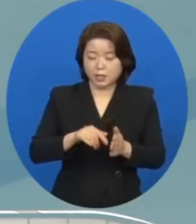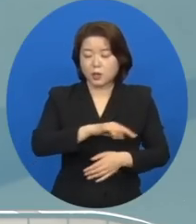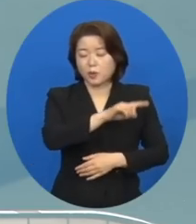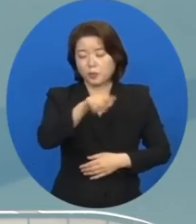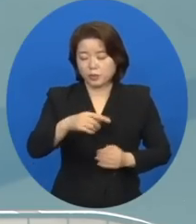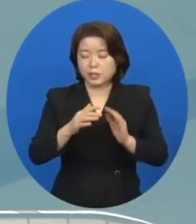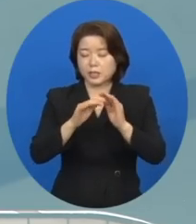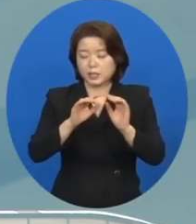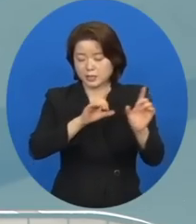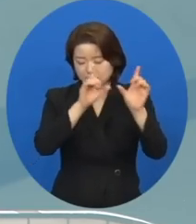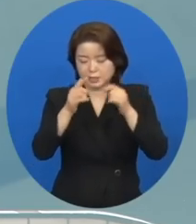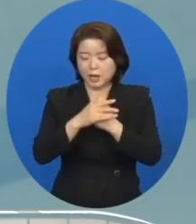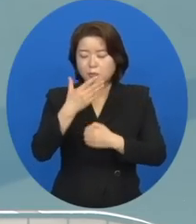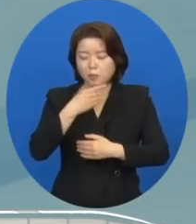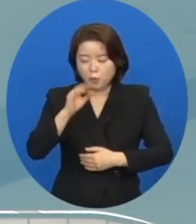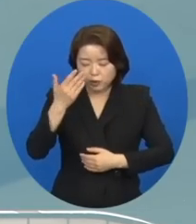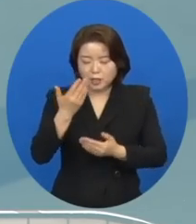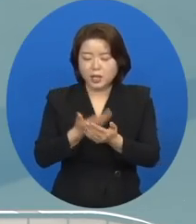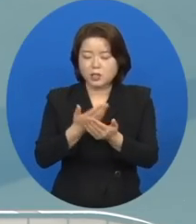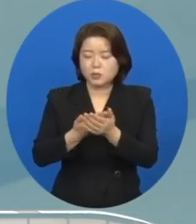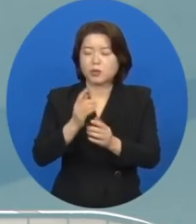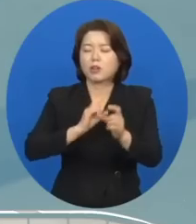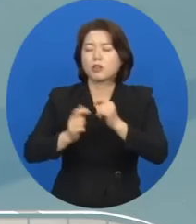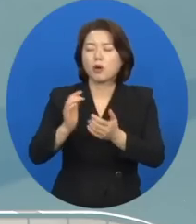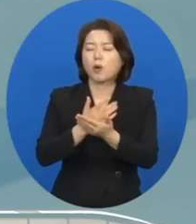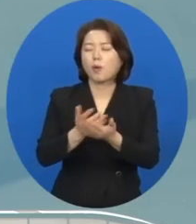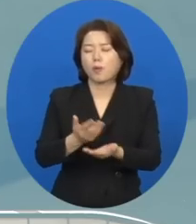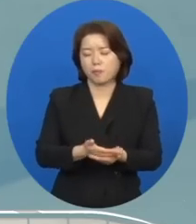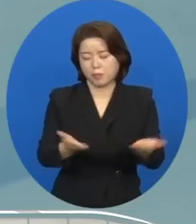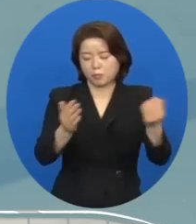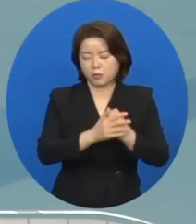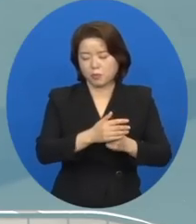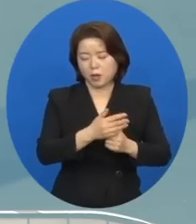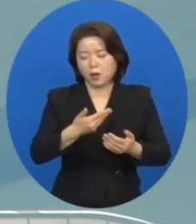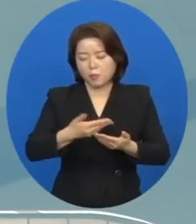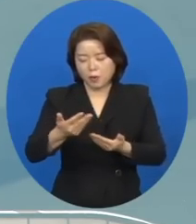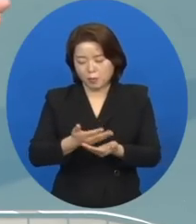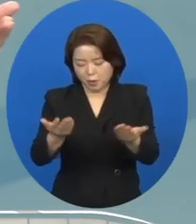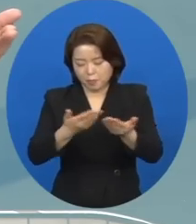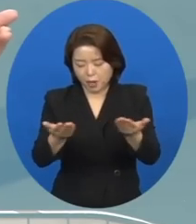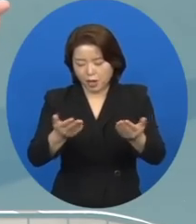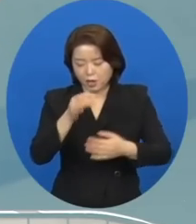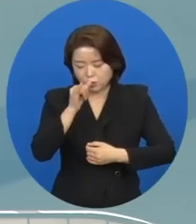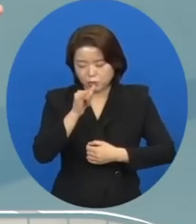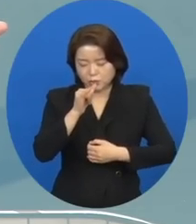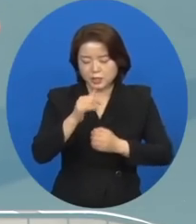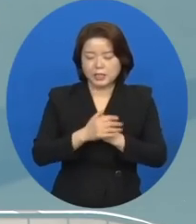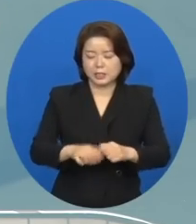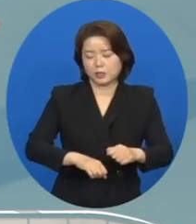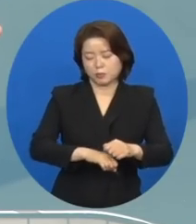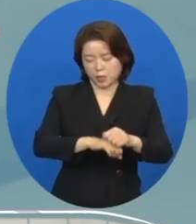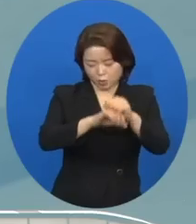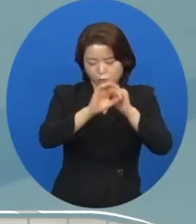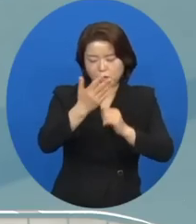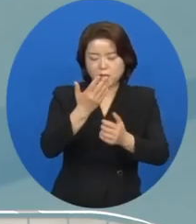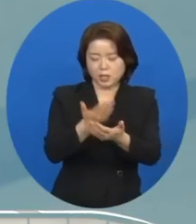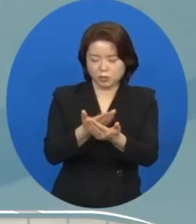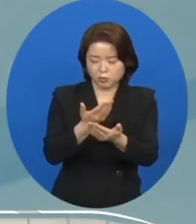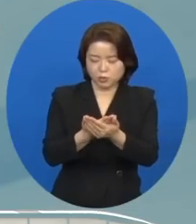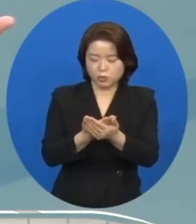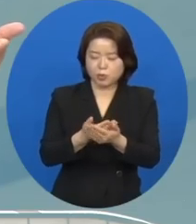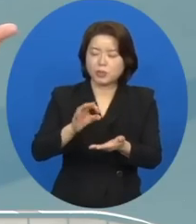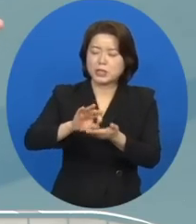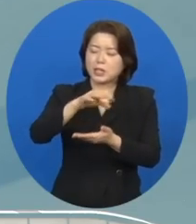삶이 복되게 해주시고 더욱더 베풀며 흘려보낼 수 있는 정말 요셉의 창고와 같은 곳이 되게 하여 주시옵시고